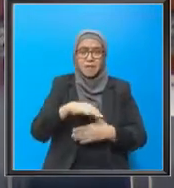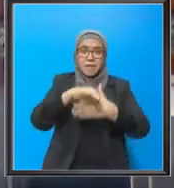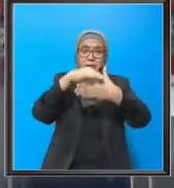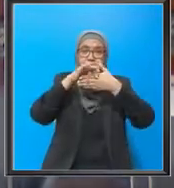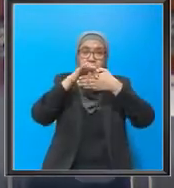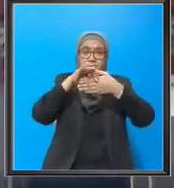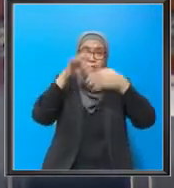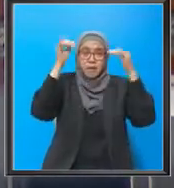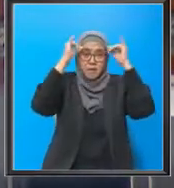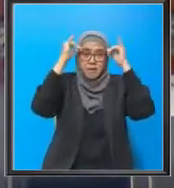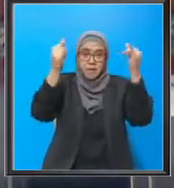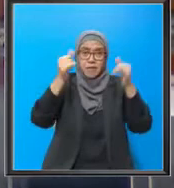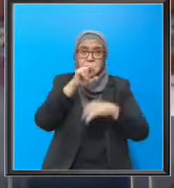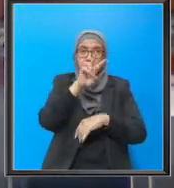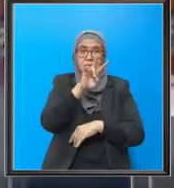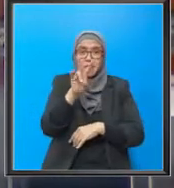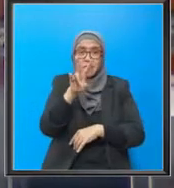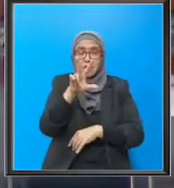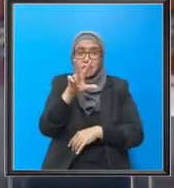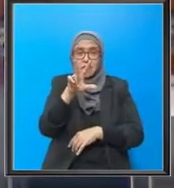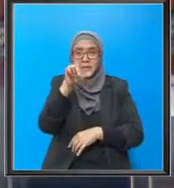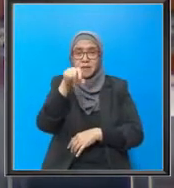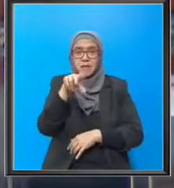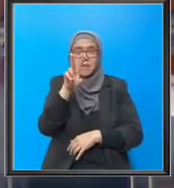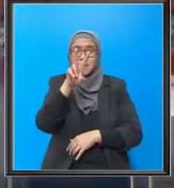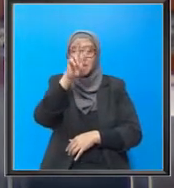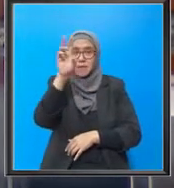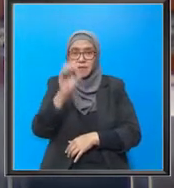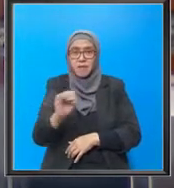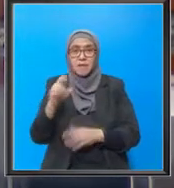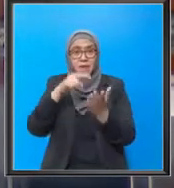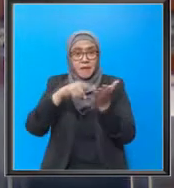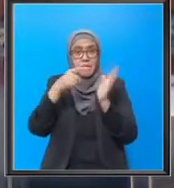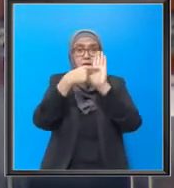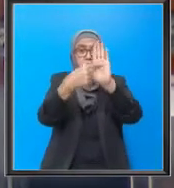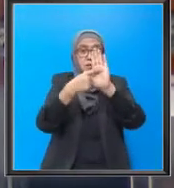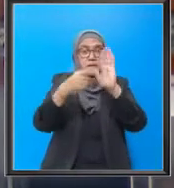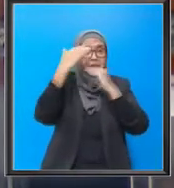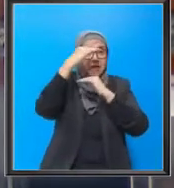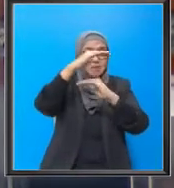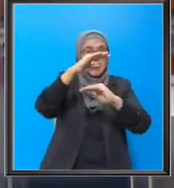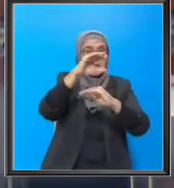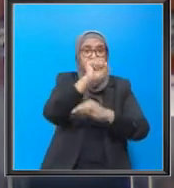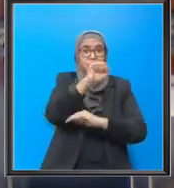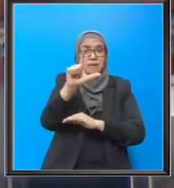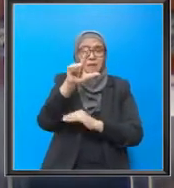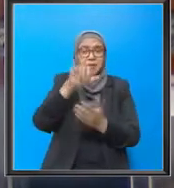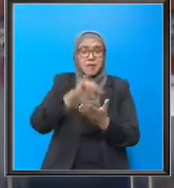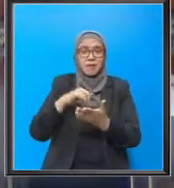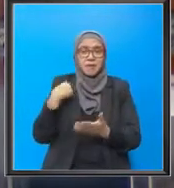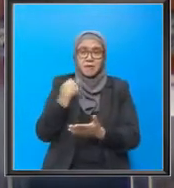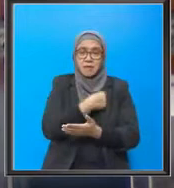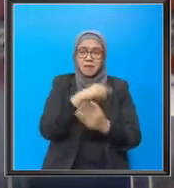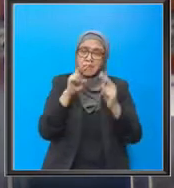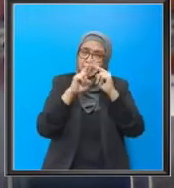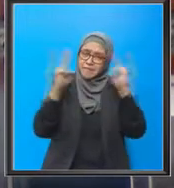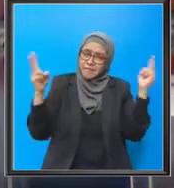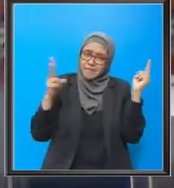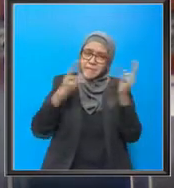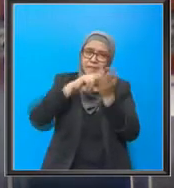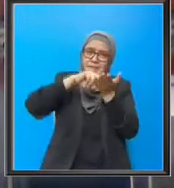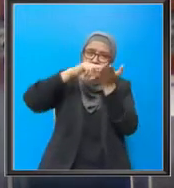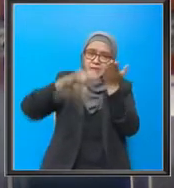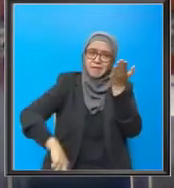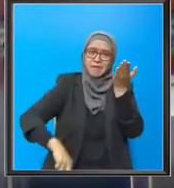2013 700 ini menunjukkan bahwa atap ke saare diri kita amat rendah berbanding dengan